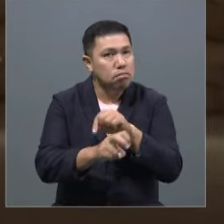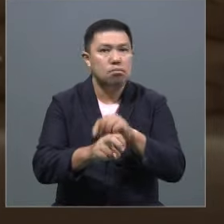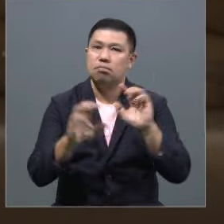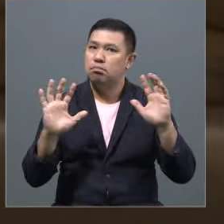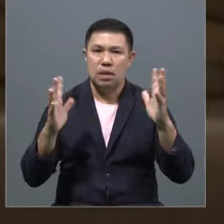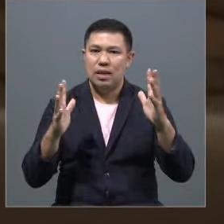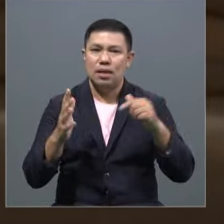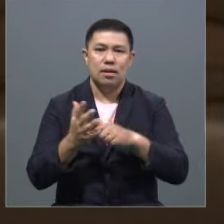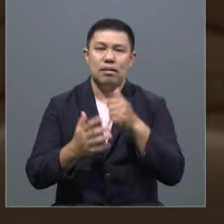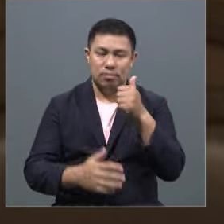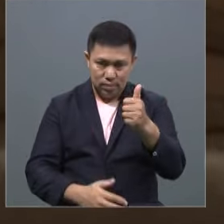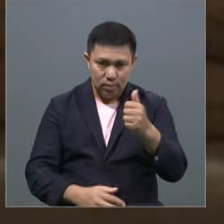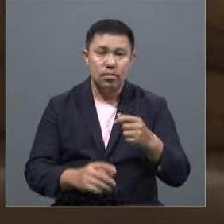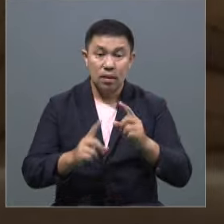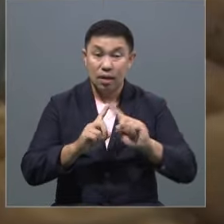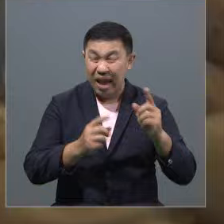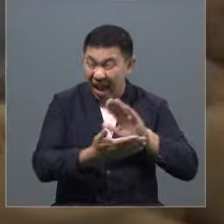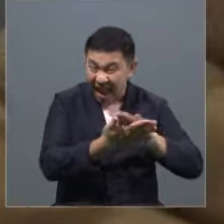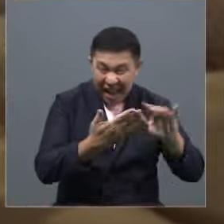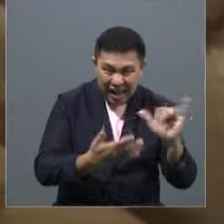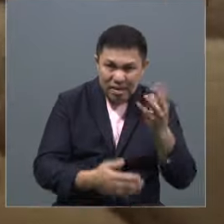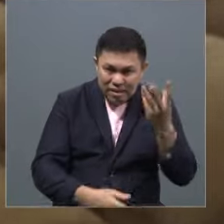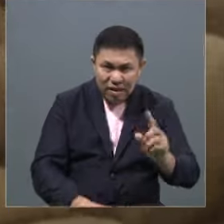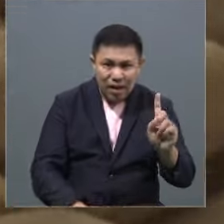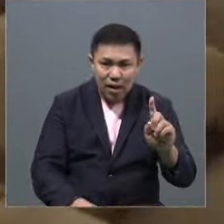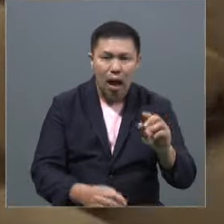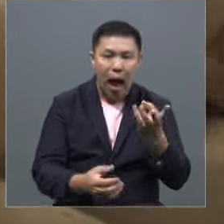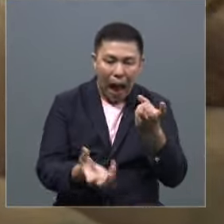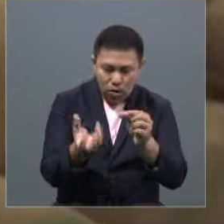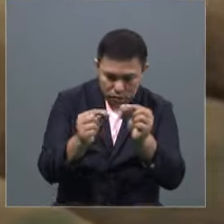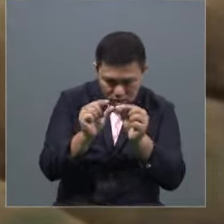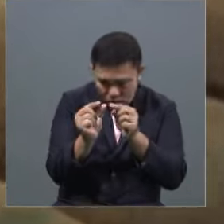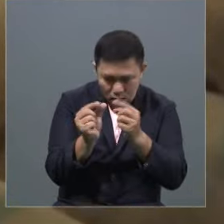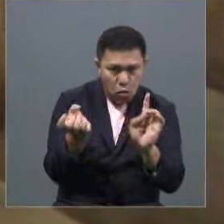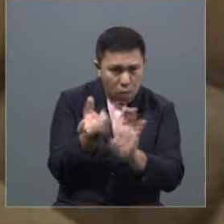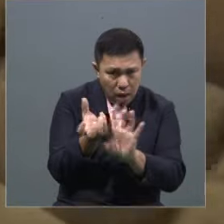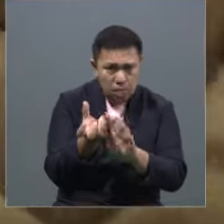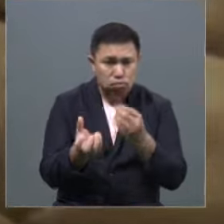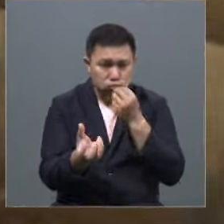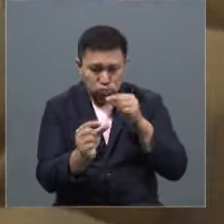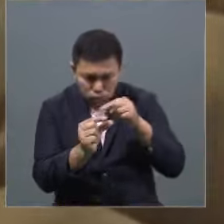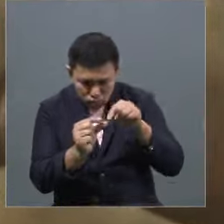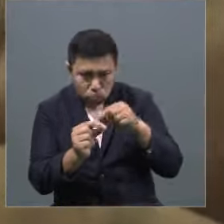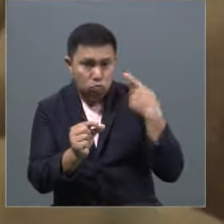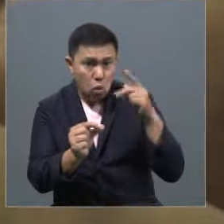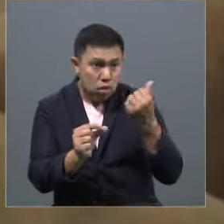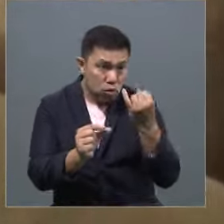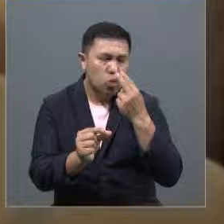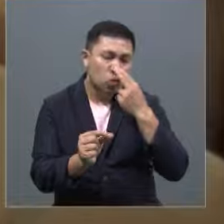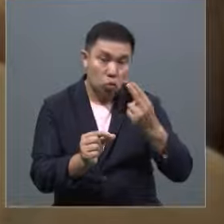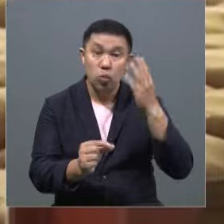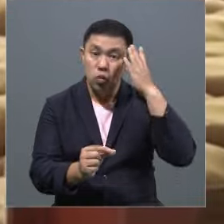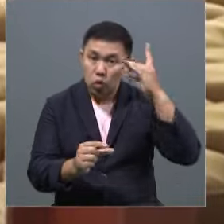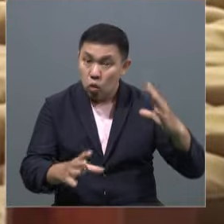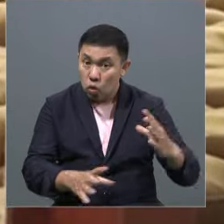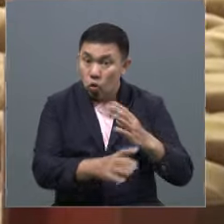ว่าออกมาดีนะแต่ว่าตอนนี้ที่ยังไม่เสร็จเนี่ยคือตรวจเรื่องคุณภาพของตัวข้าวเองไขมันและสารอาหารต่างๆในข้าวนะฮะเดี๋ยวรอผล